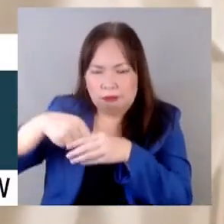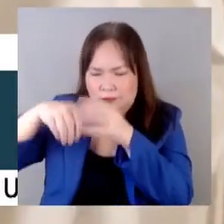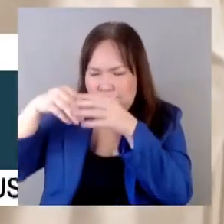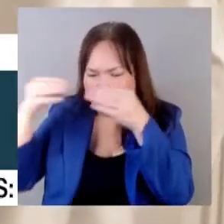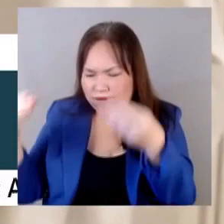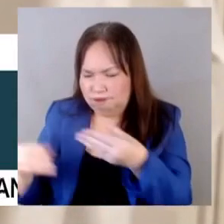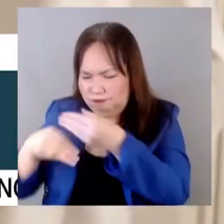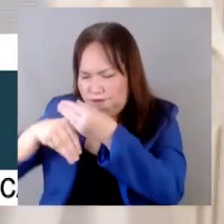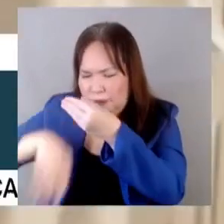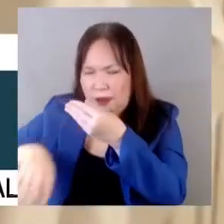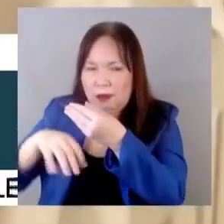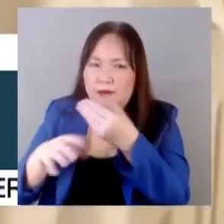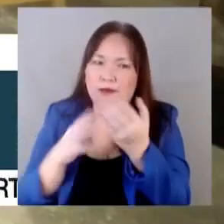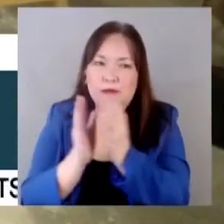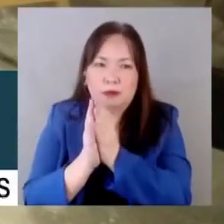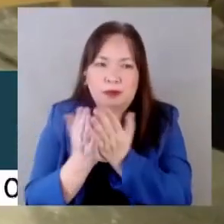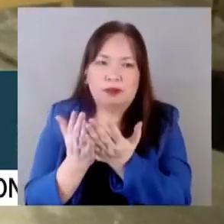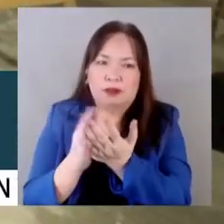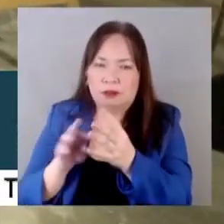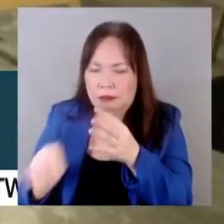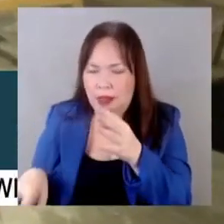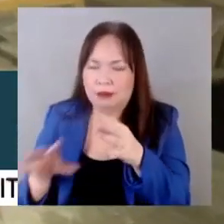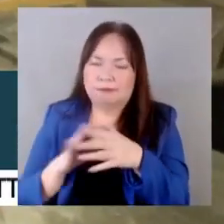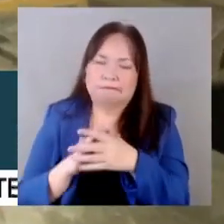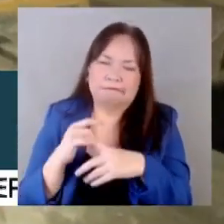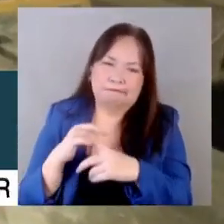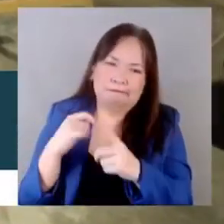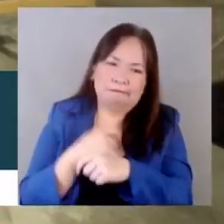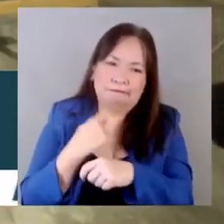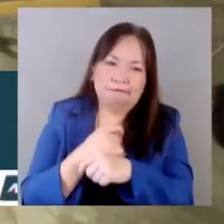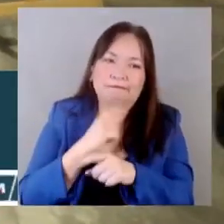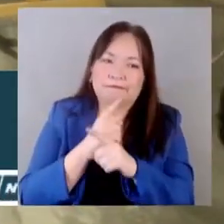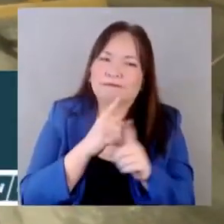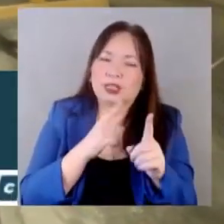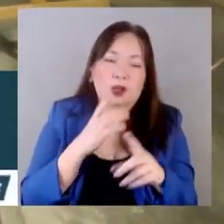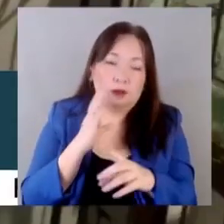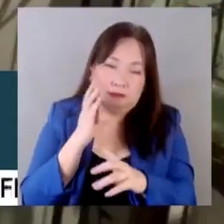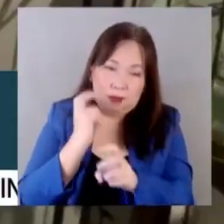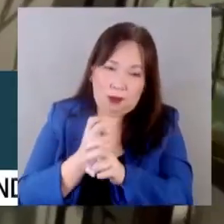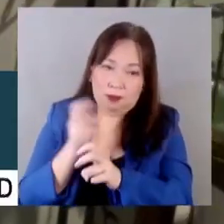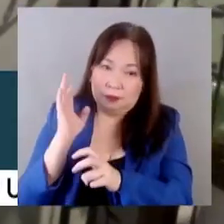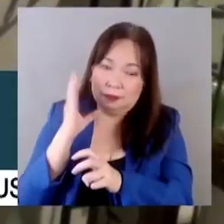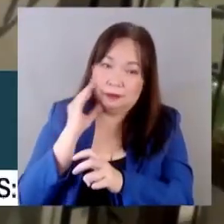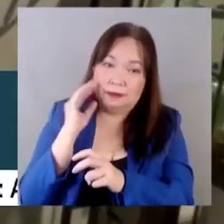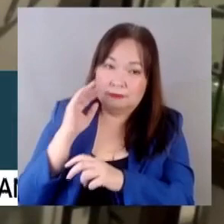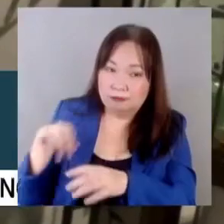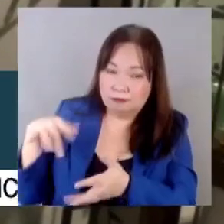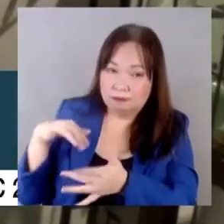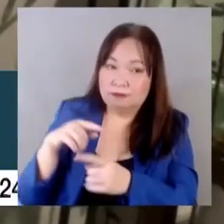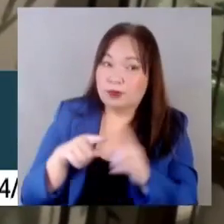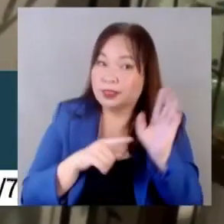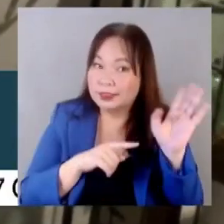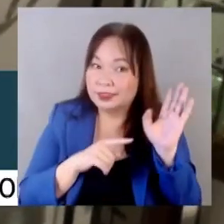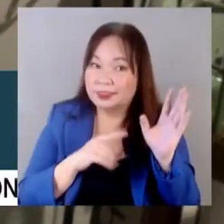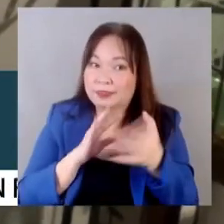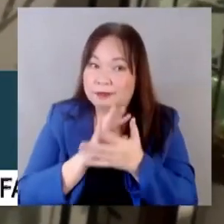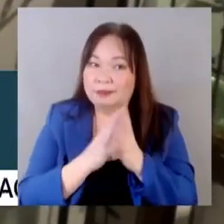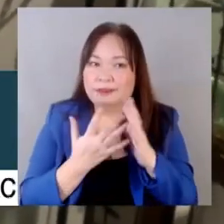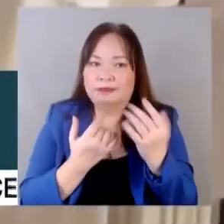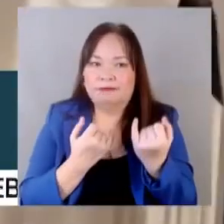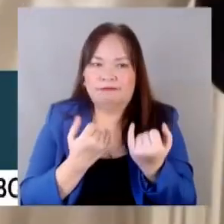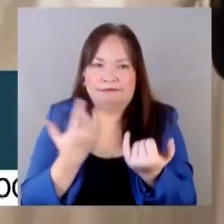libro sa putikan. While it was a regrettable experience, this sparked his dream to become a bag